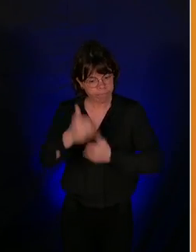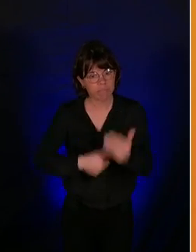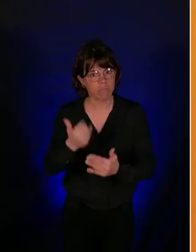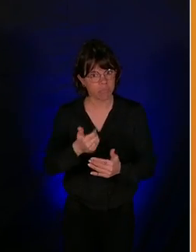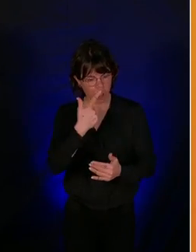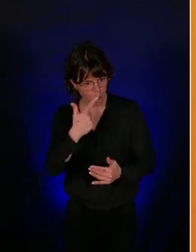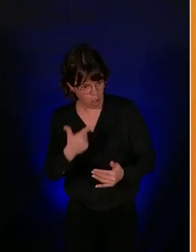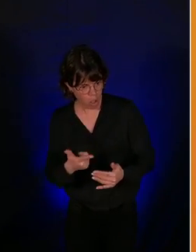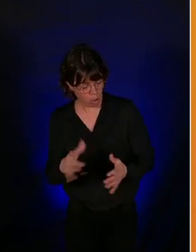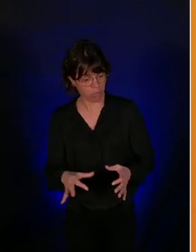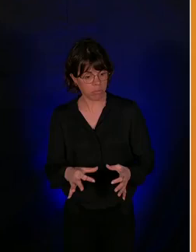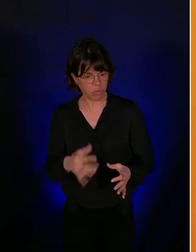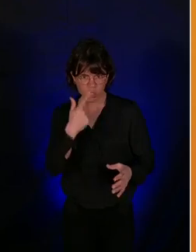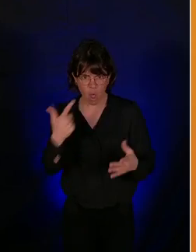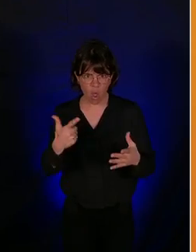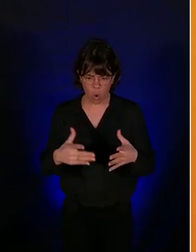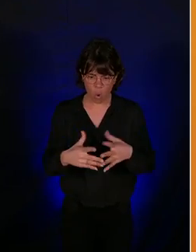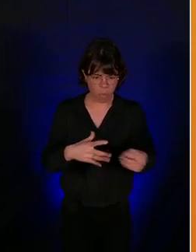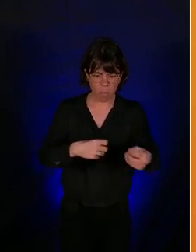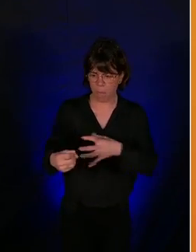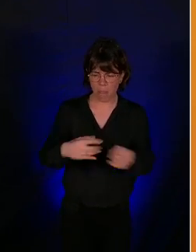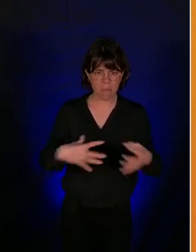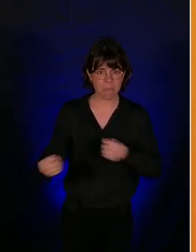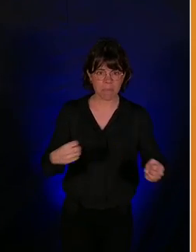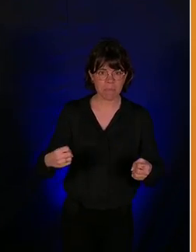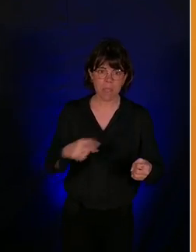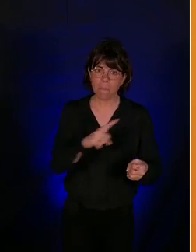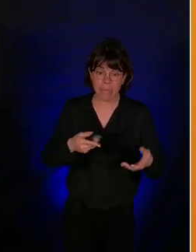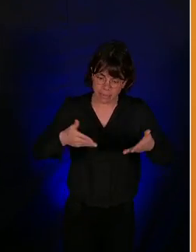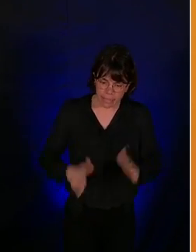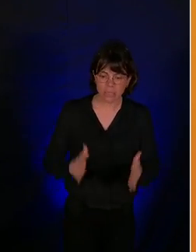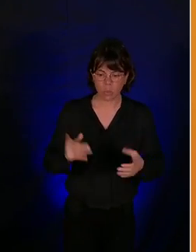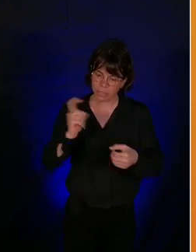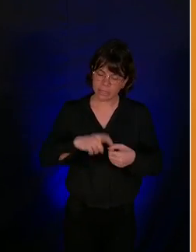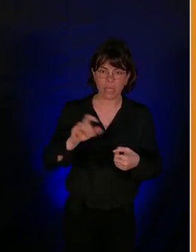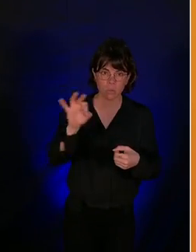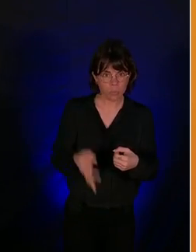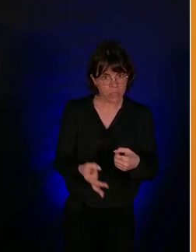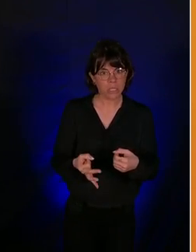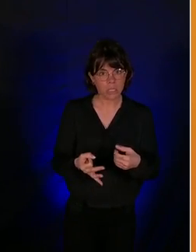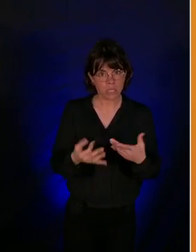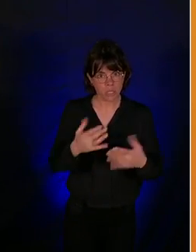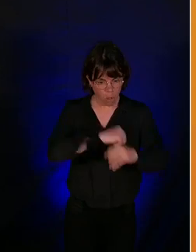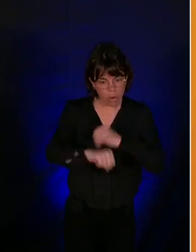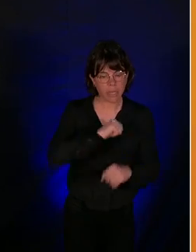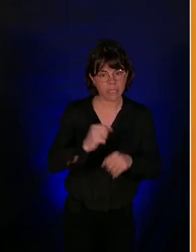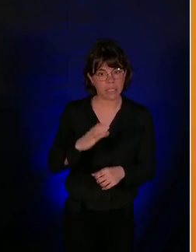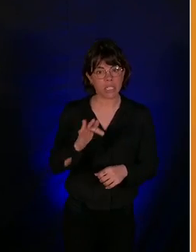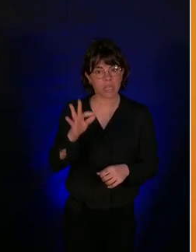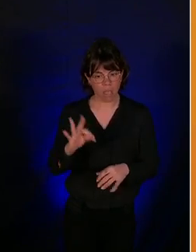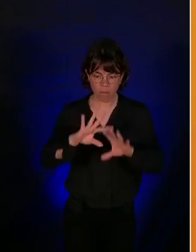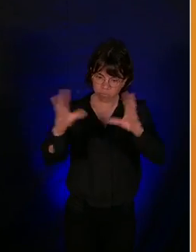j'ai on a bien compris que ça nous divise donc moi je dis pas c'est la décision des syndicat qui doit mettre en place la CGT dans ce collectif donc pour